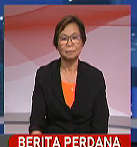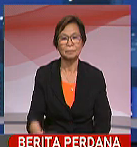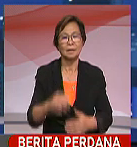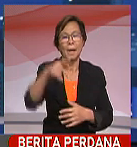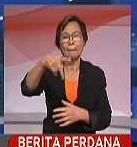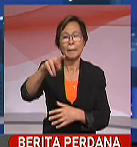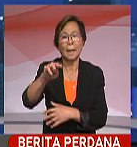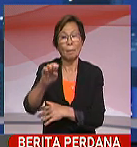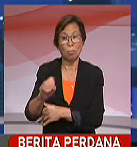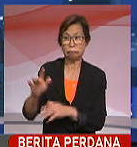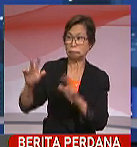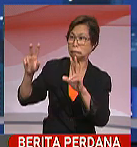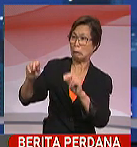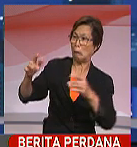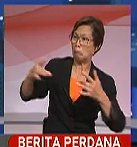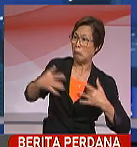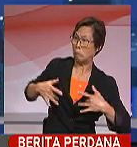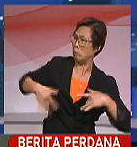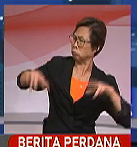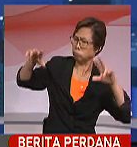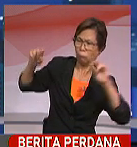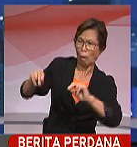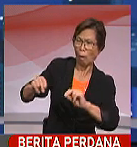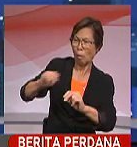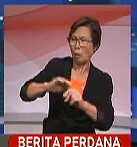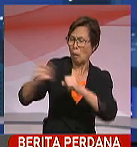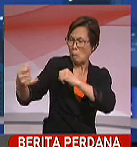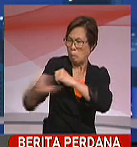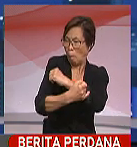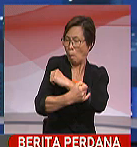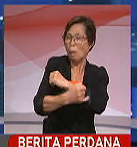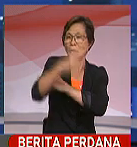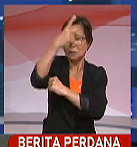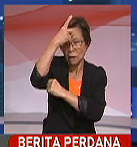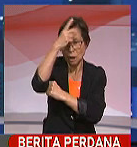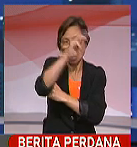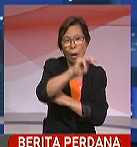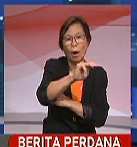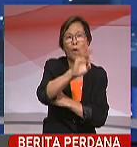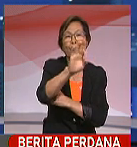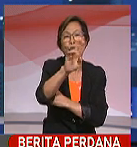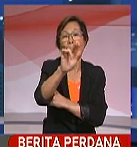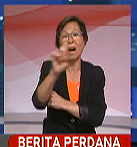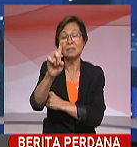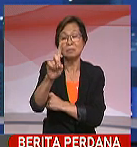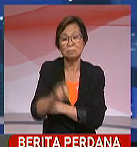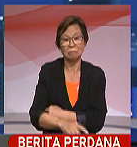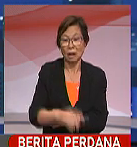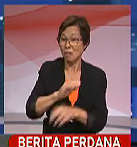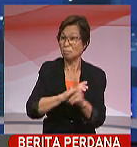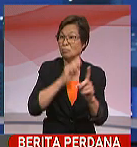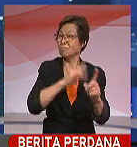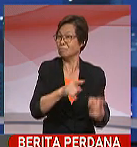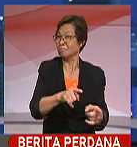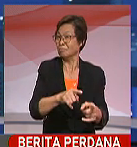Pejabat Perdana Menteri menafikan sekeras-kerasnya fitnah yang dibuat oleh Datuk Muhammad Puad Zakarshi. Beliau mendakwa